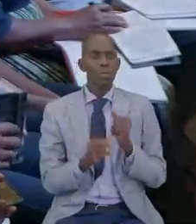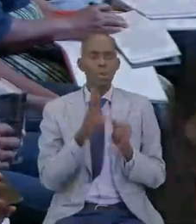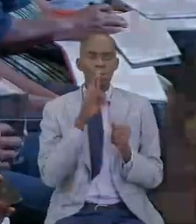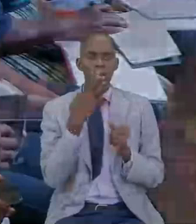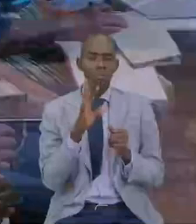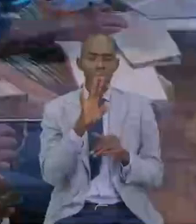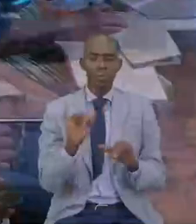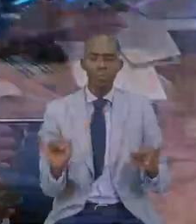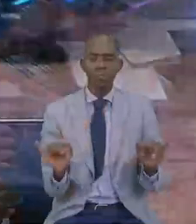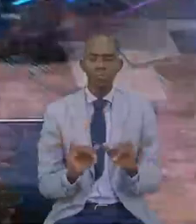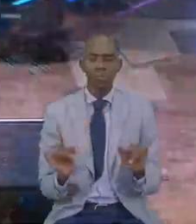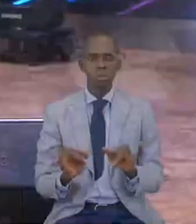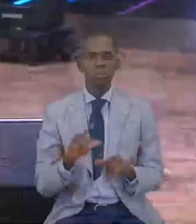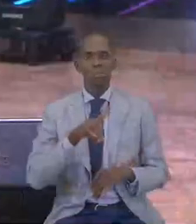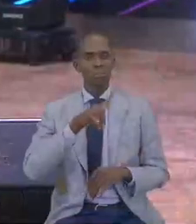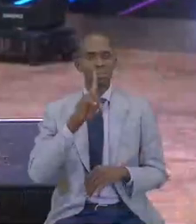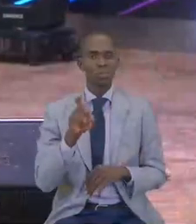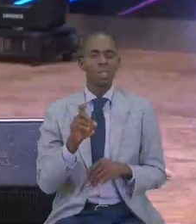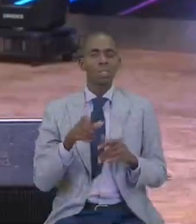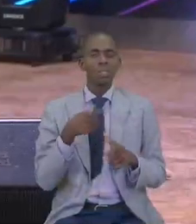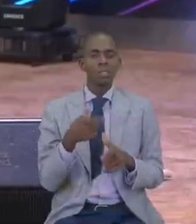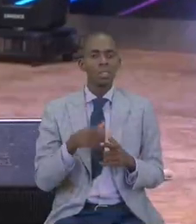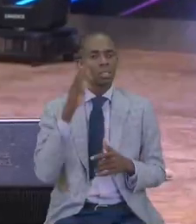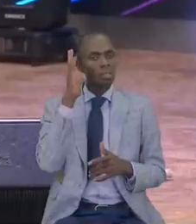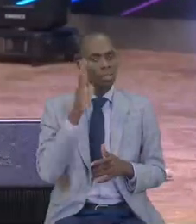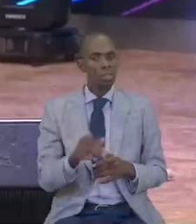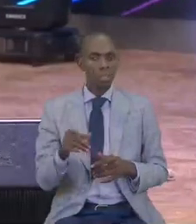tête auprès du roi. »